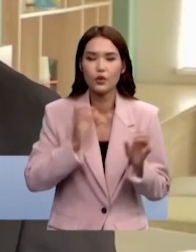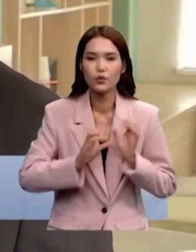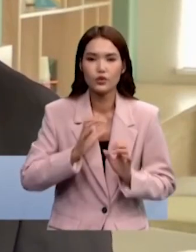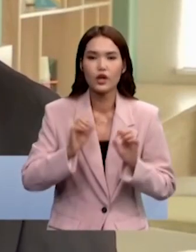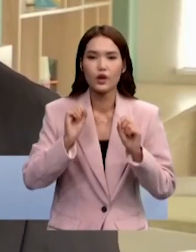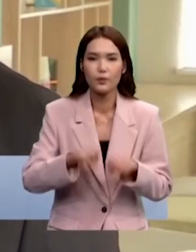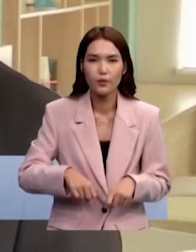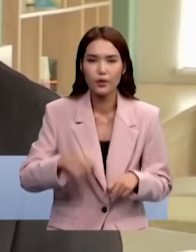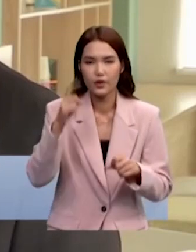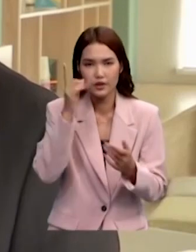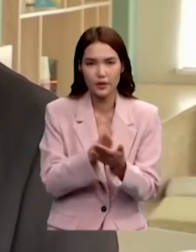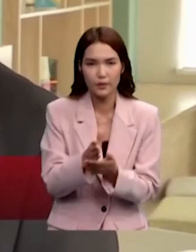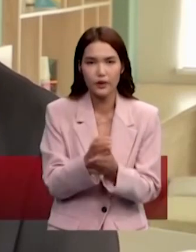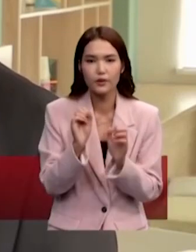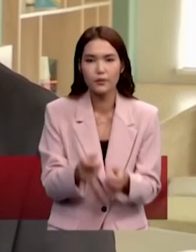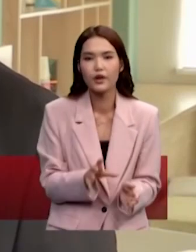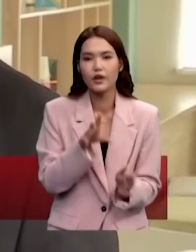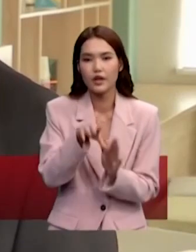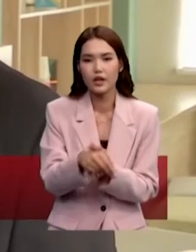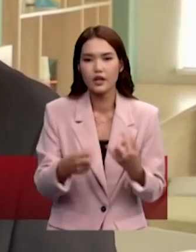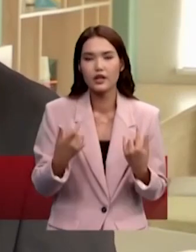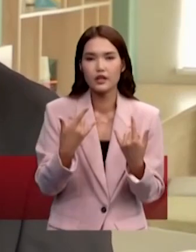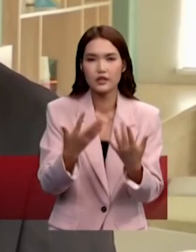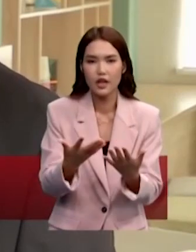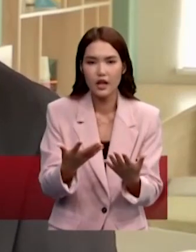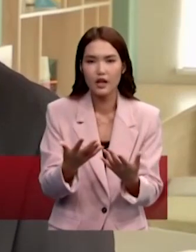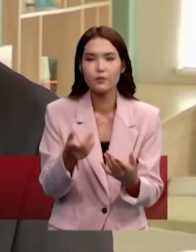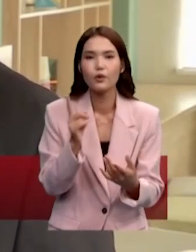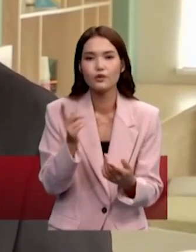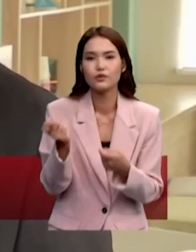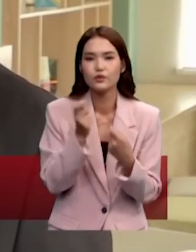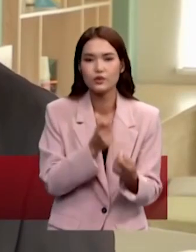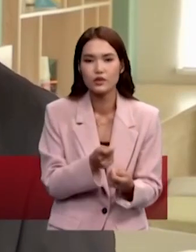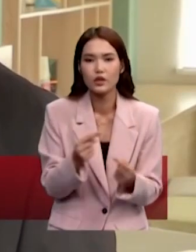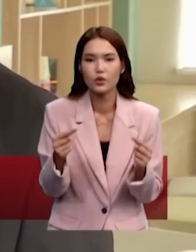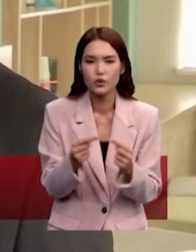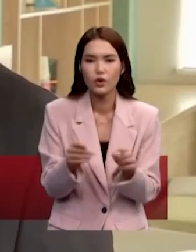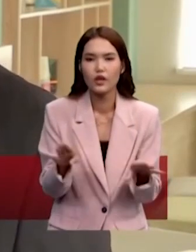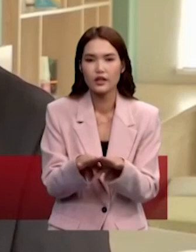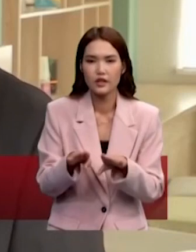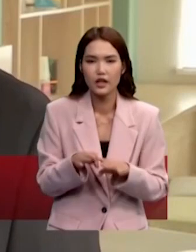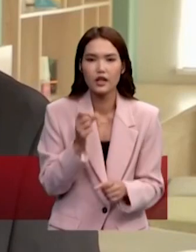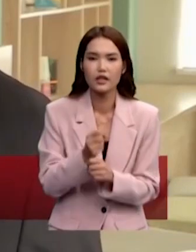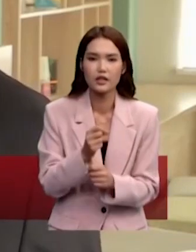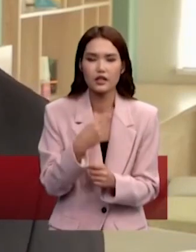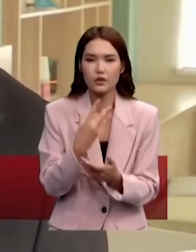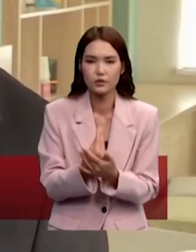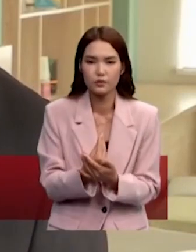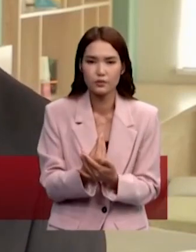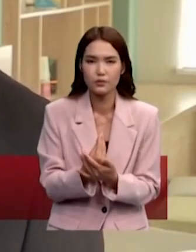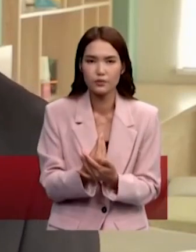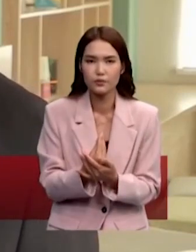политике нужно внести требование о том, что если используется чат GPT, студент должен делать на это ссылку точно так же, как он делает ссылку на любой другой